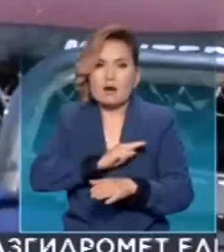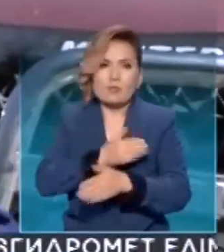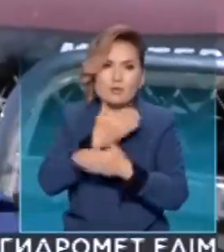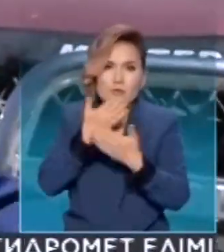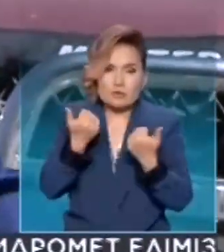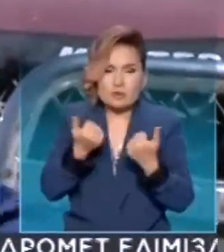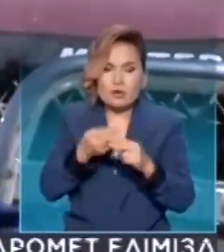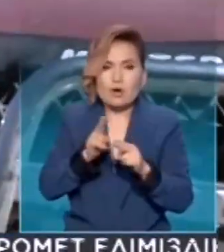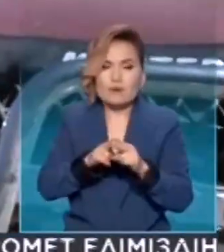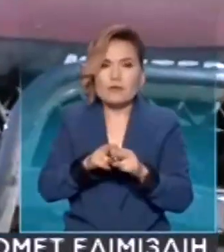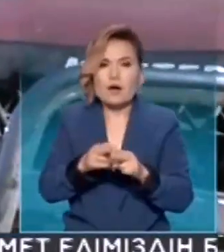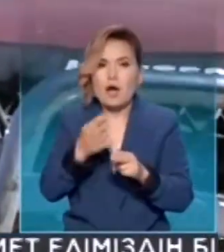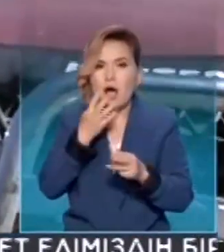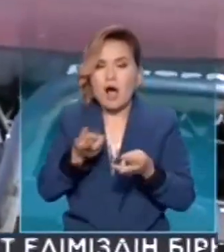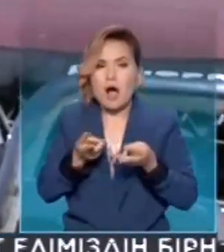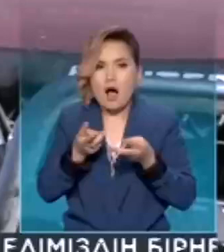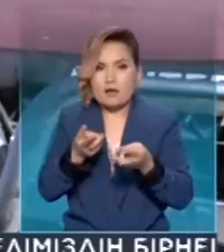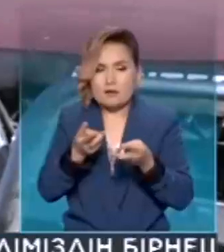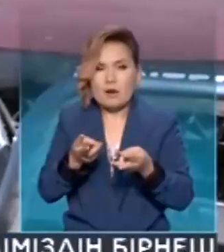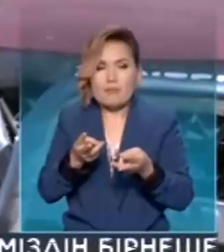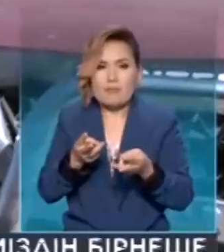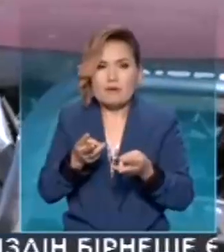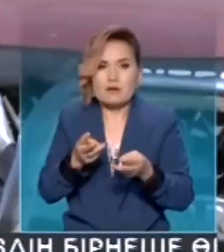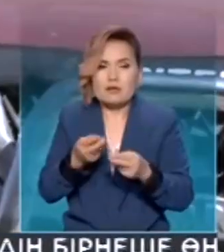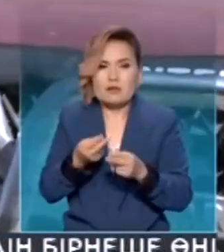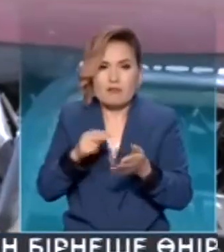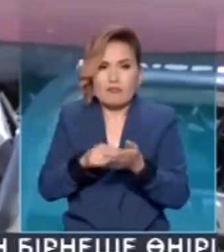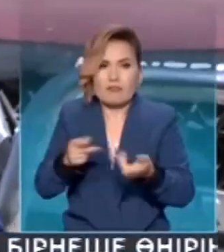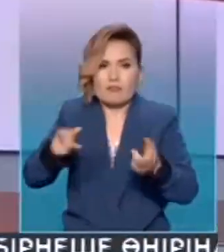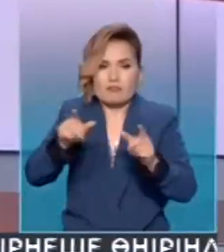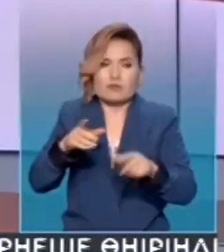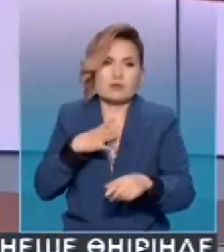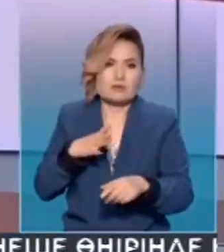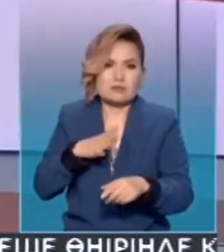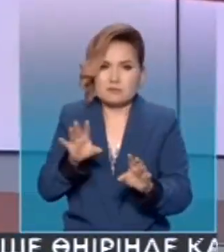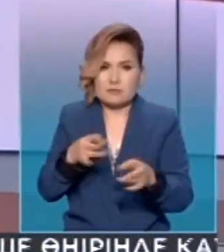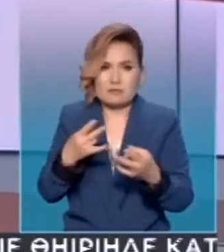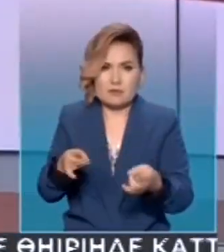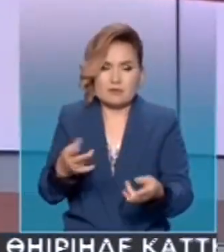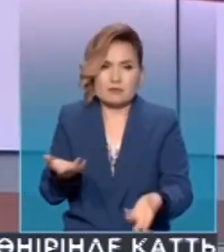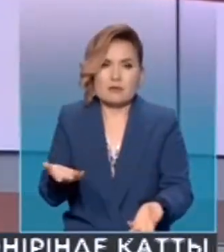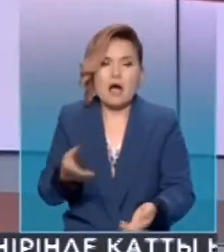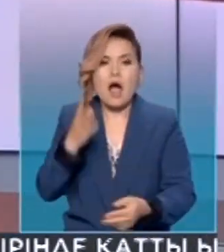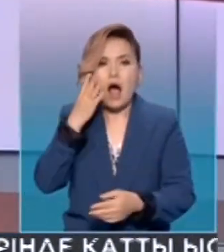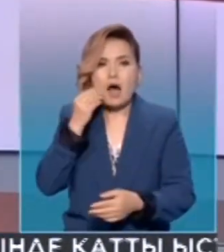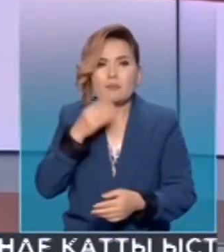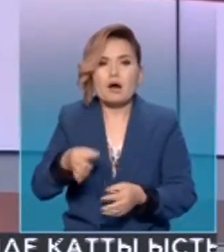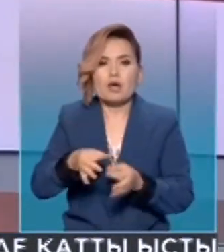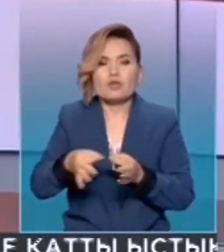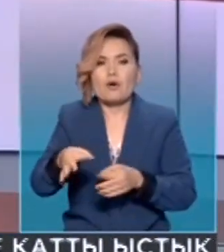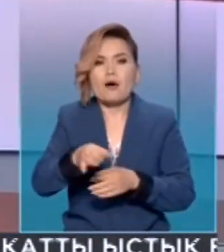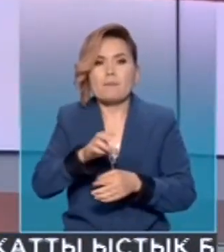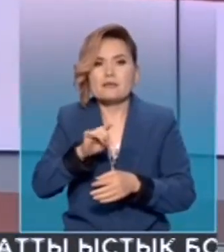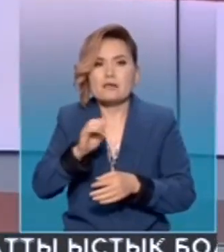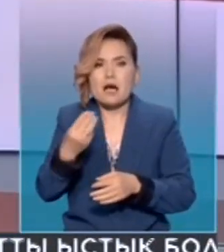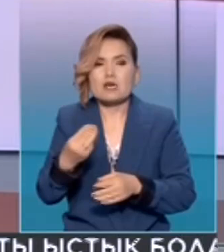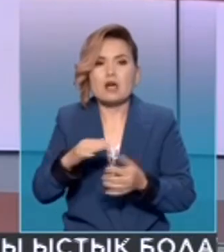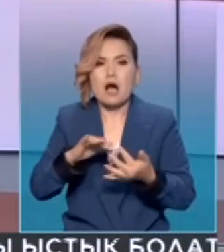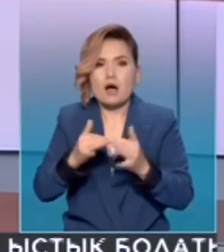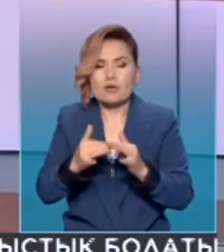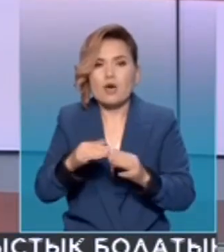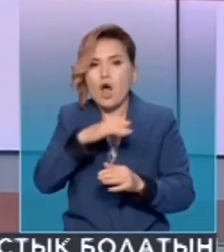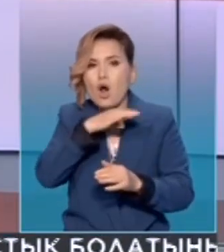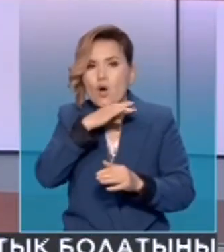отопление ананы мынаны көбейтеміз деп отыр. Дұрыс емес қой негізі. Ал Алматы облысының Бесағаш ауылында көп қабатты